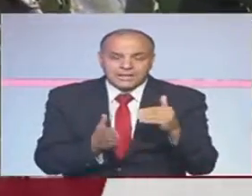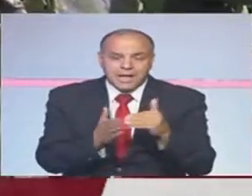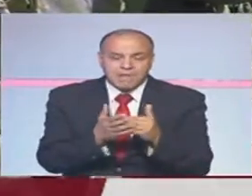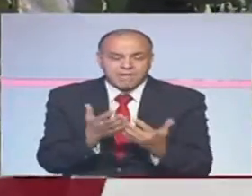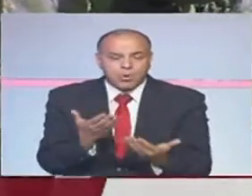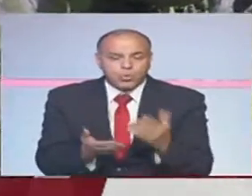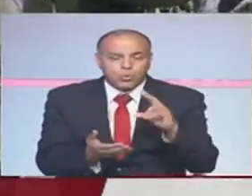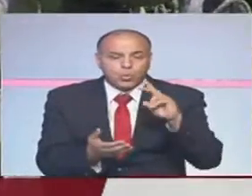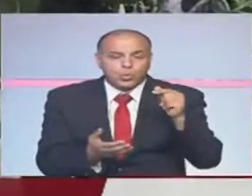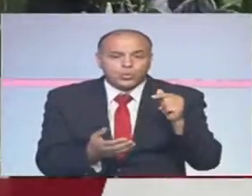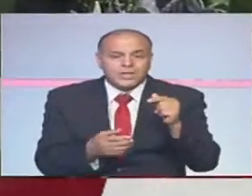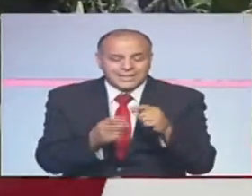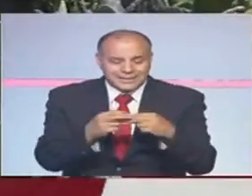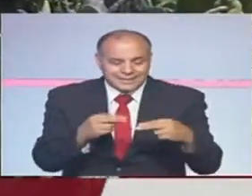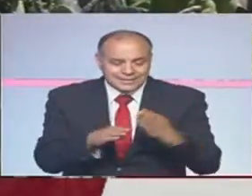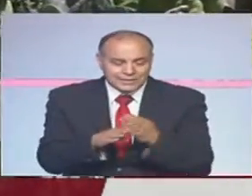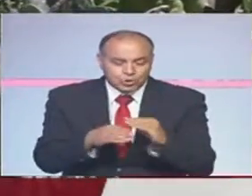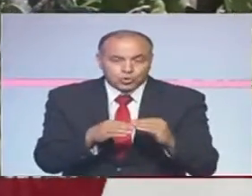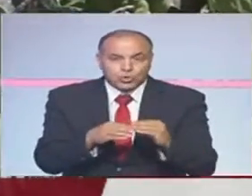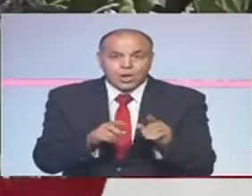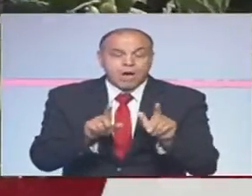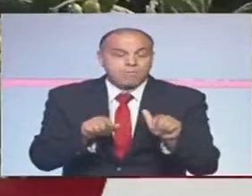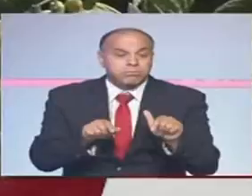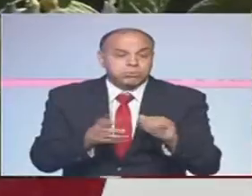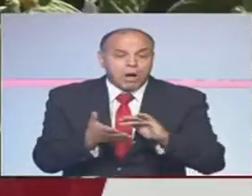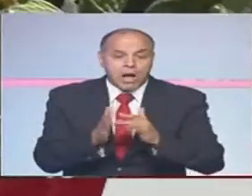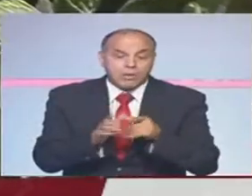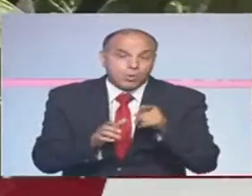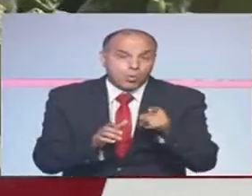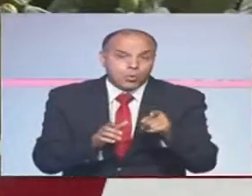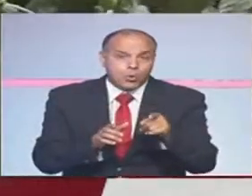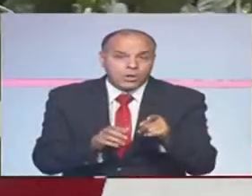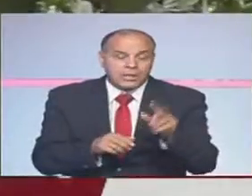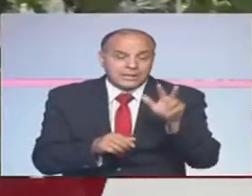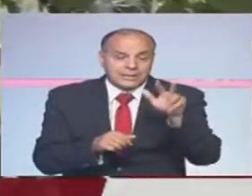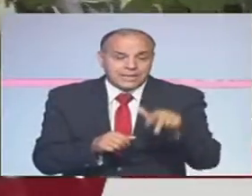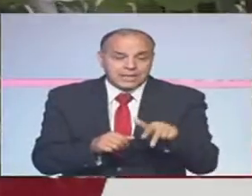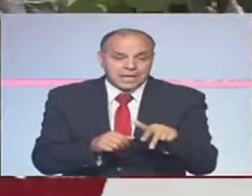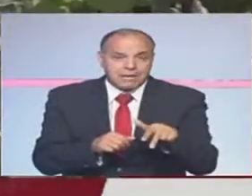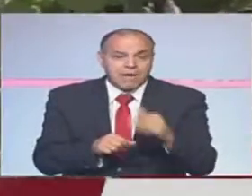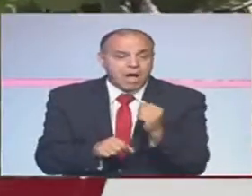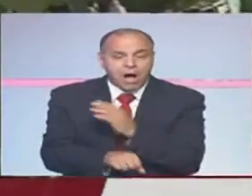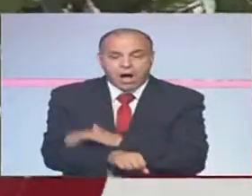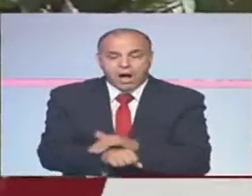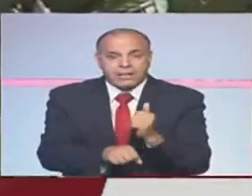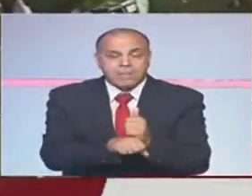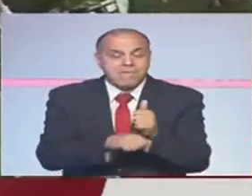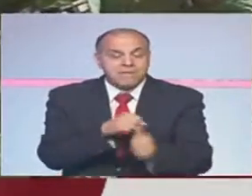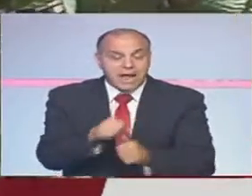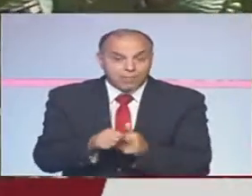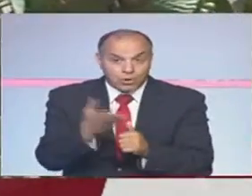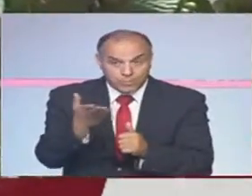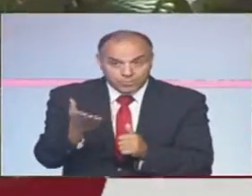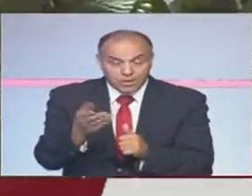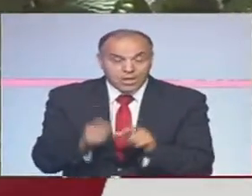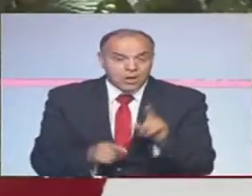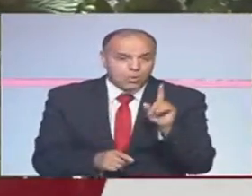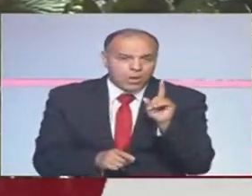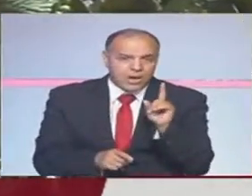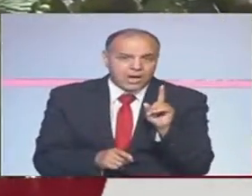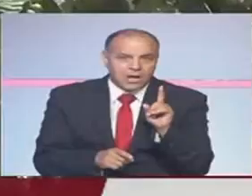من التين الشوكي ويوفر القطاع اكثر من ثلاثه الاف موطن شغل موسميه ولكن